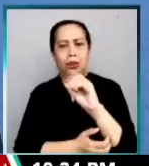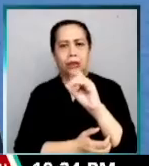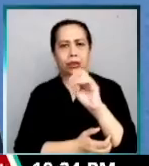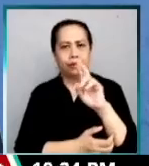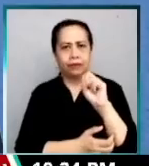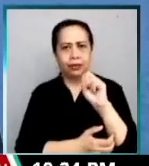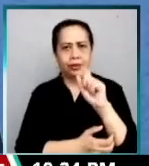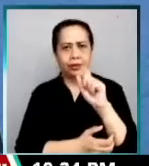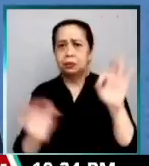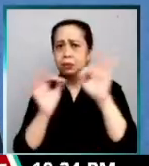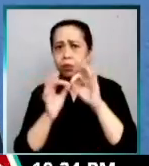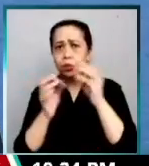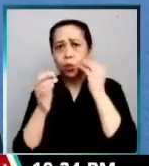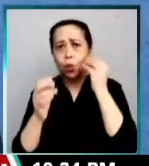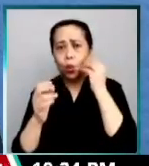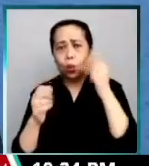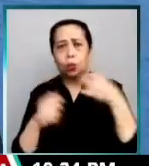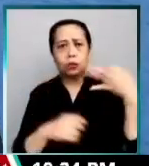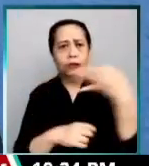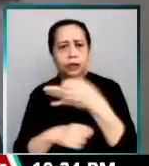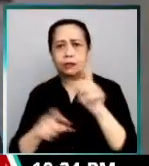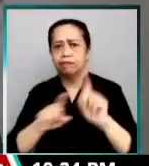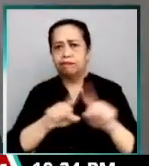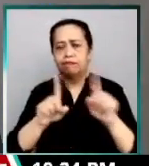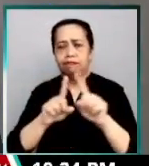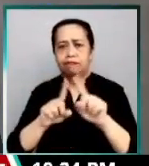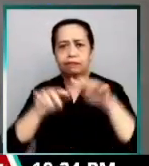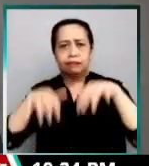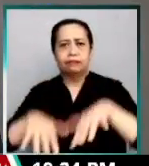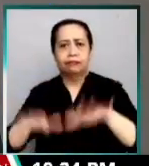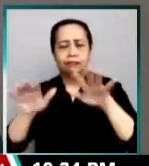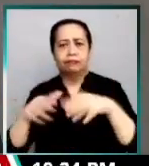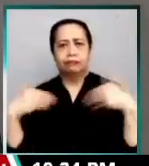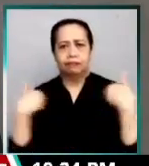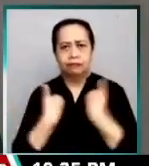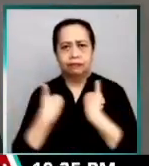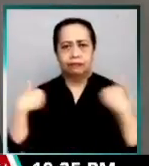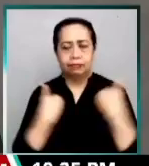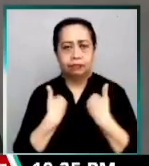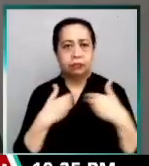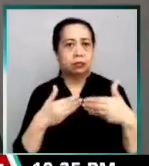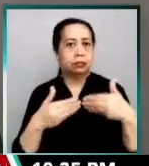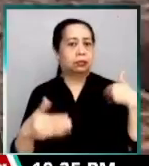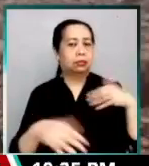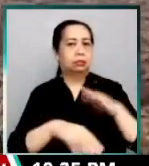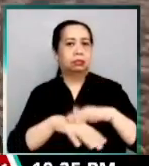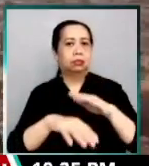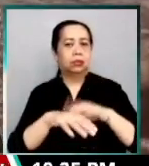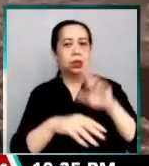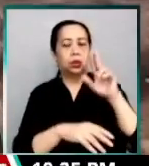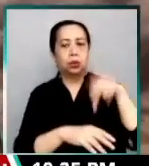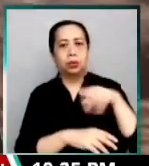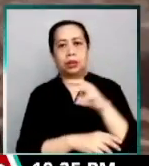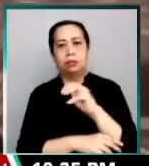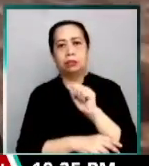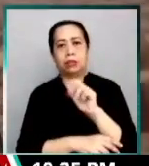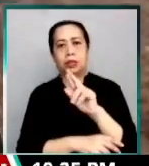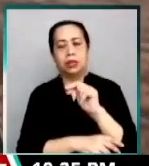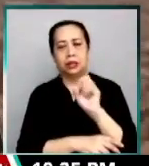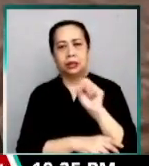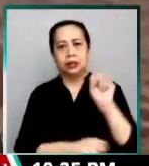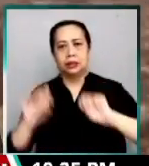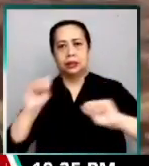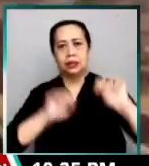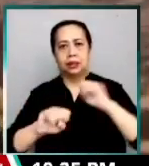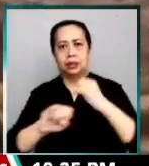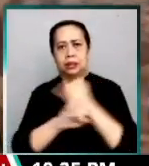tirahan ito ng mga isda at iba pang lamang dagat. Nauna nang nagbabala ang UP Marine Science Institute na delikado ang pagkalat